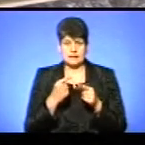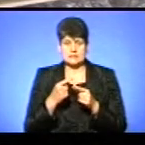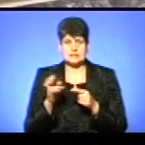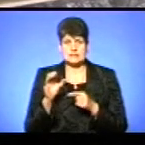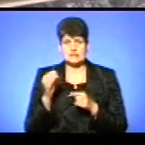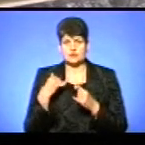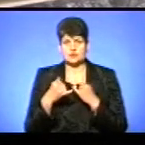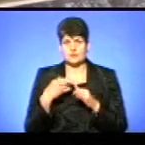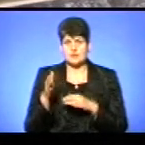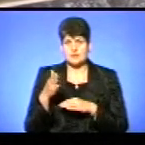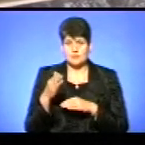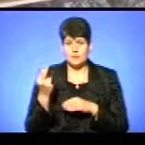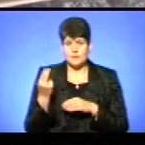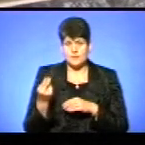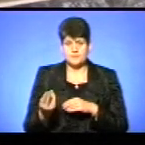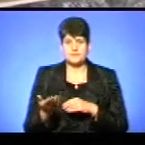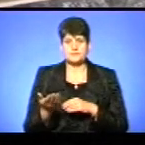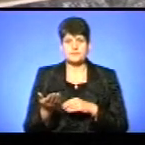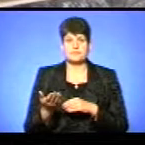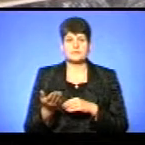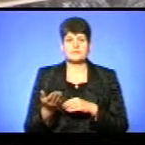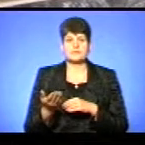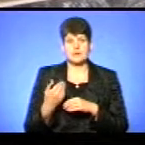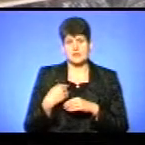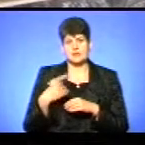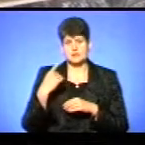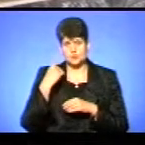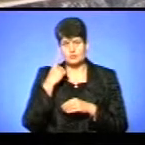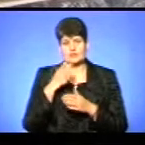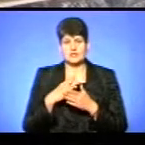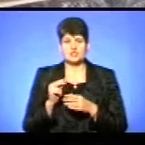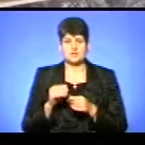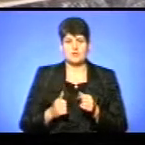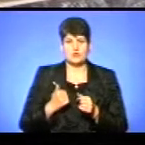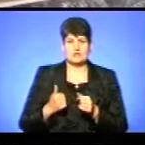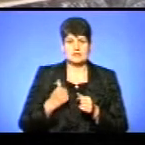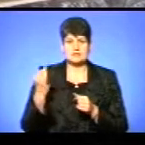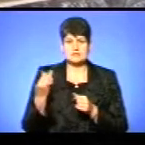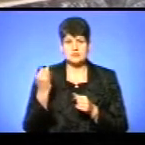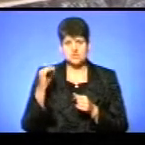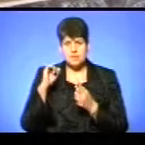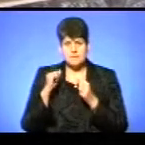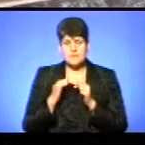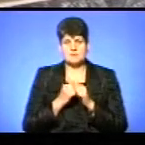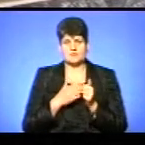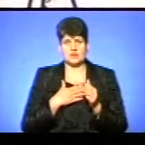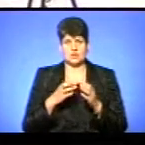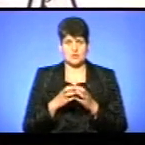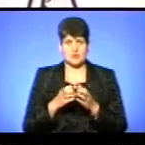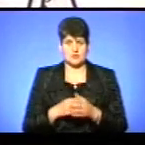прапорах, кольорах. І, думаю, є чим теж похвалитися, така історична невеличка пам'ятка в нашій